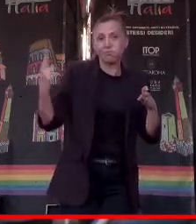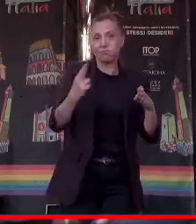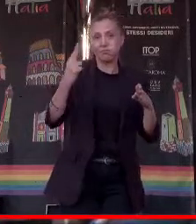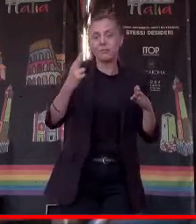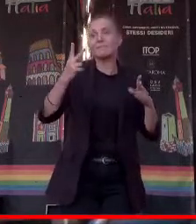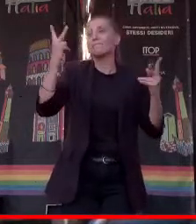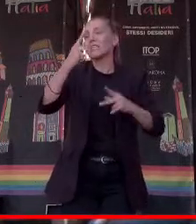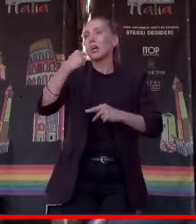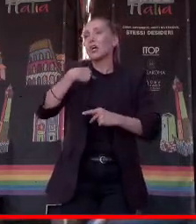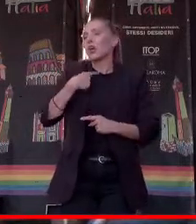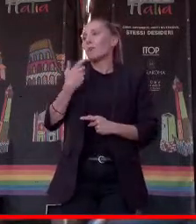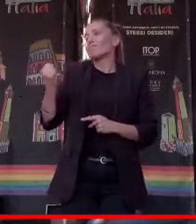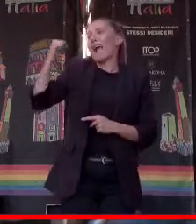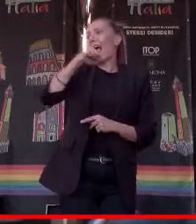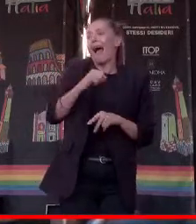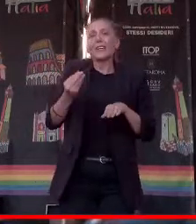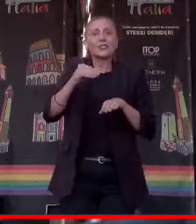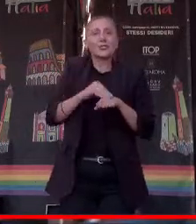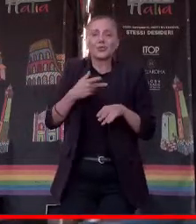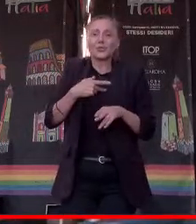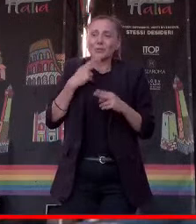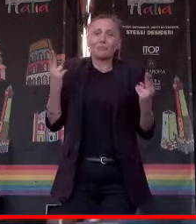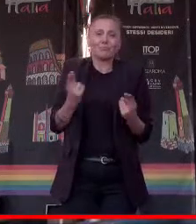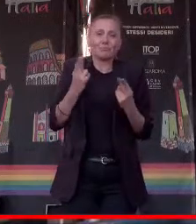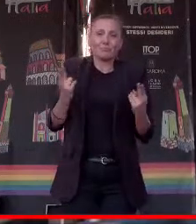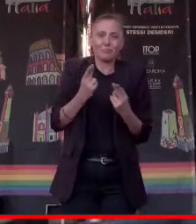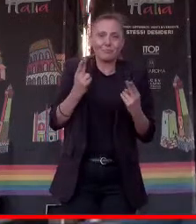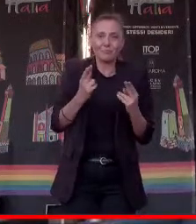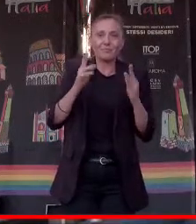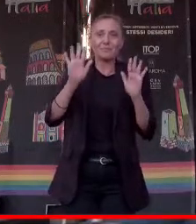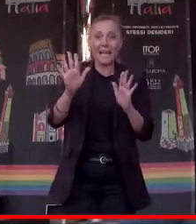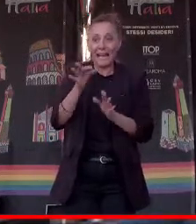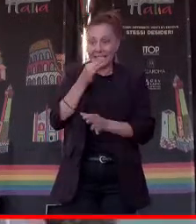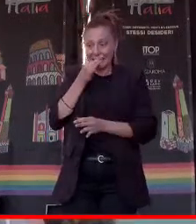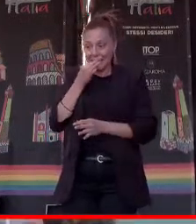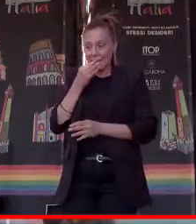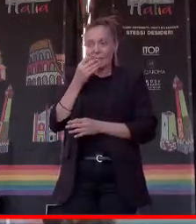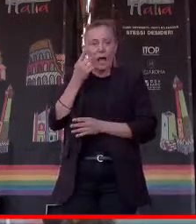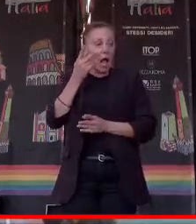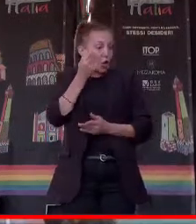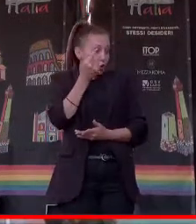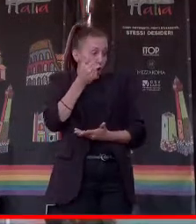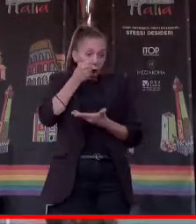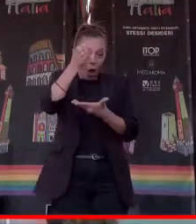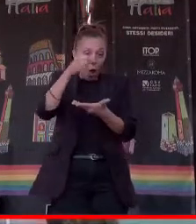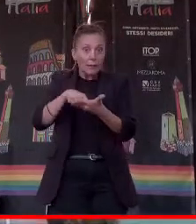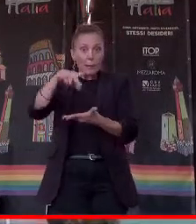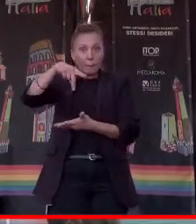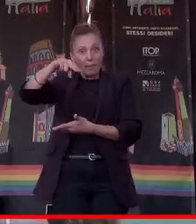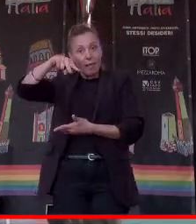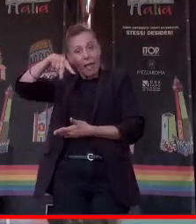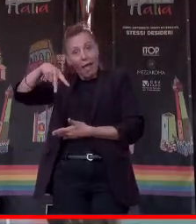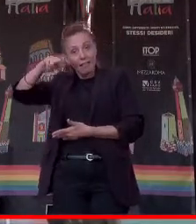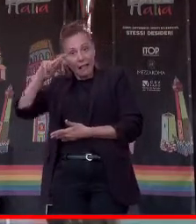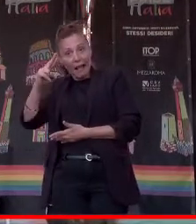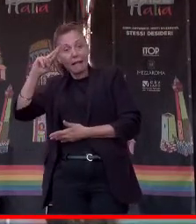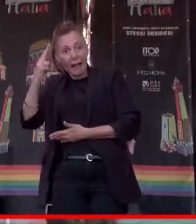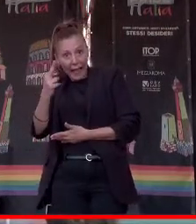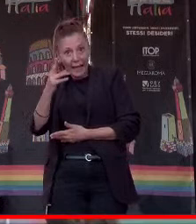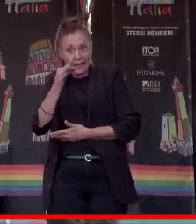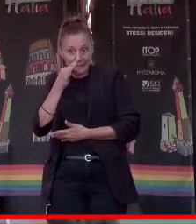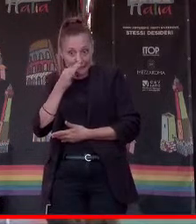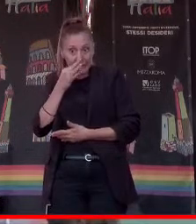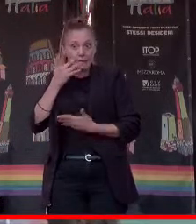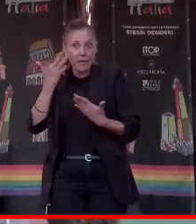Volevo ringraziarvi e quindi oltre ai soldi del PNR Emiliano Orlandi ci propone di dare vigile, non lo so,